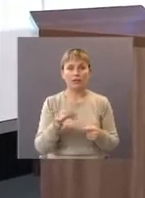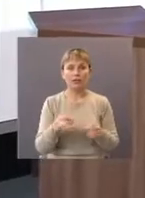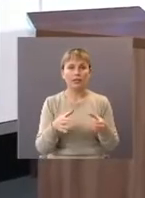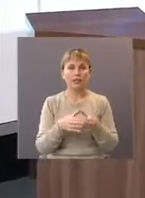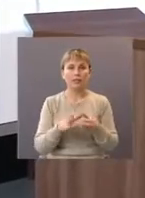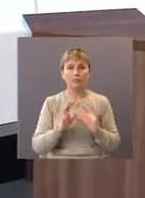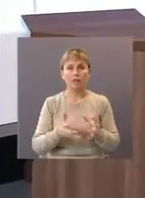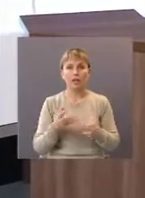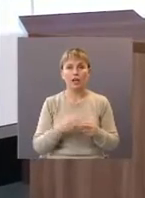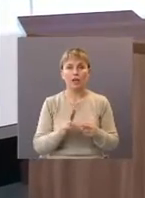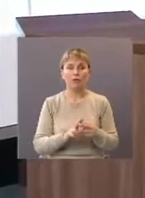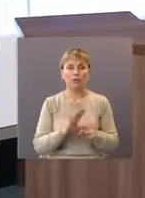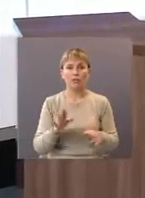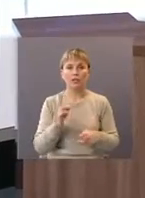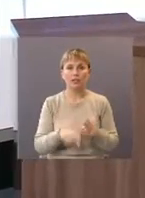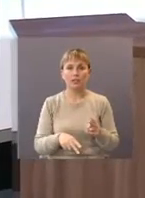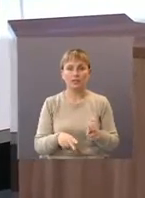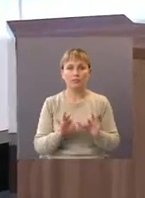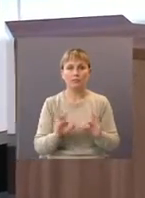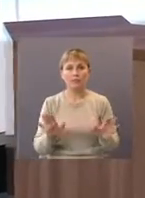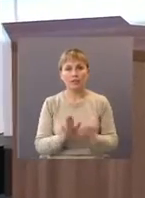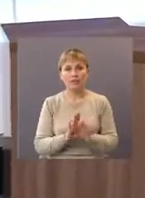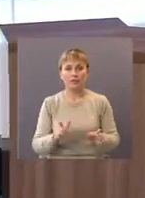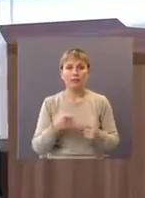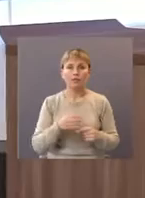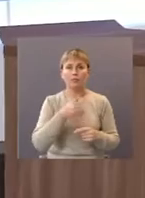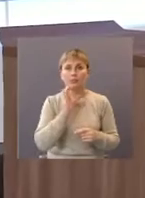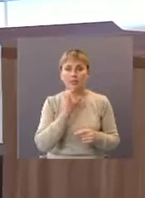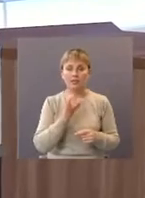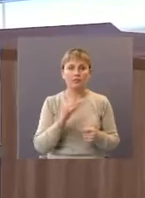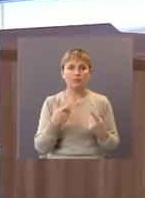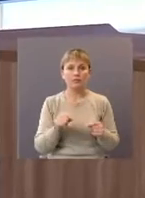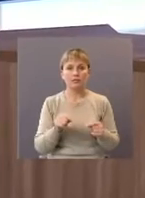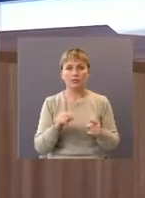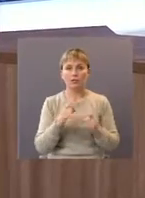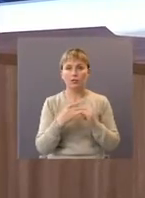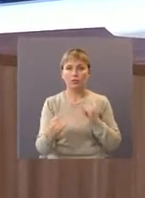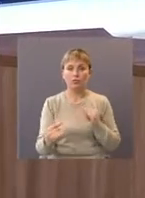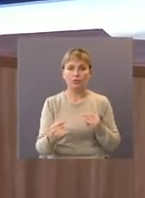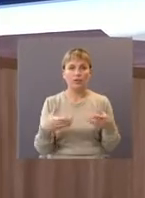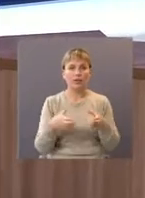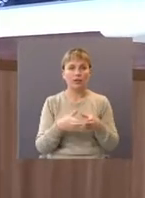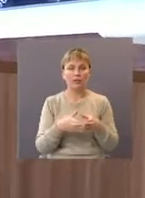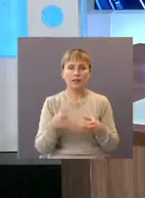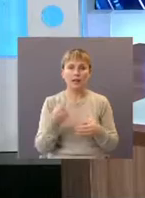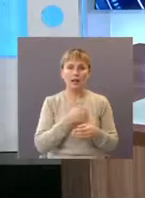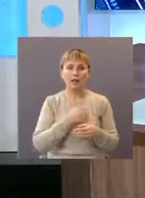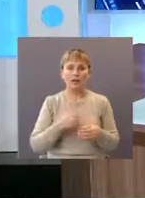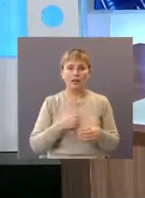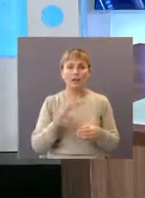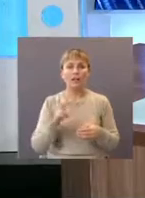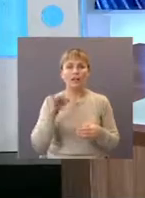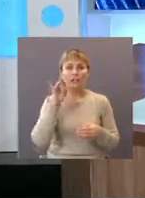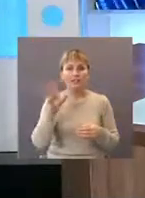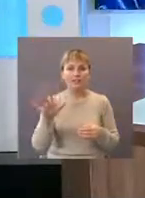континентах. В мире, который не перестает пить. Где-то выпивают за ужином, а где-то спиваются целые нации. Алкоголь, как